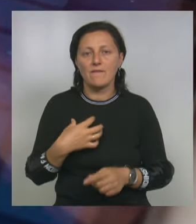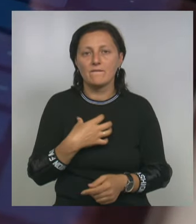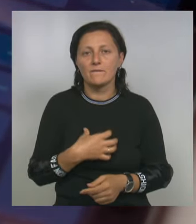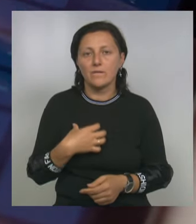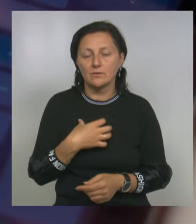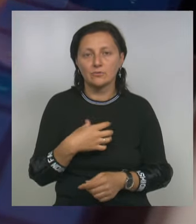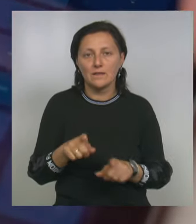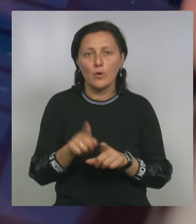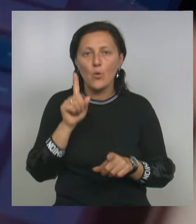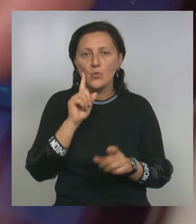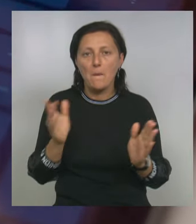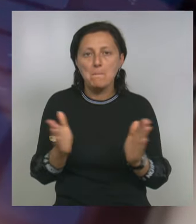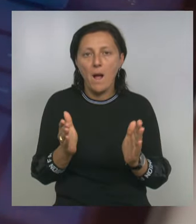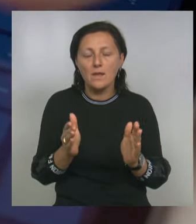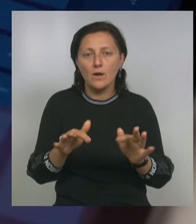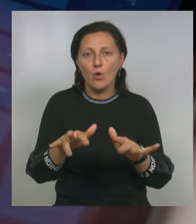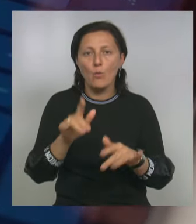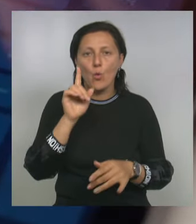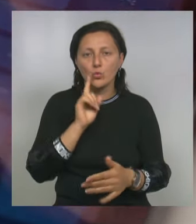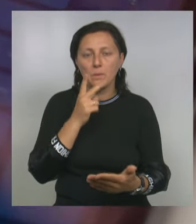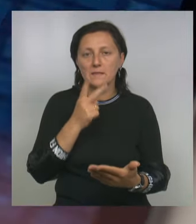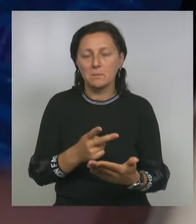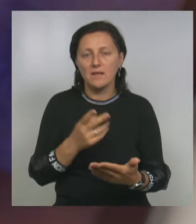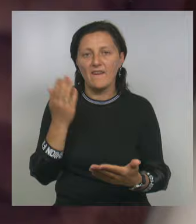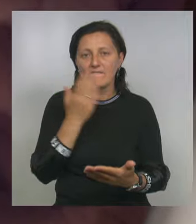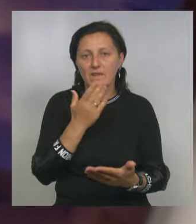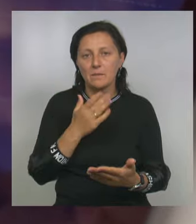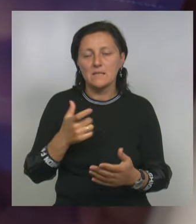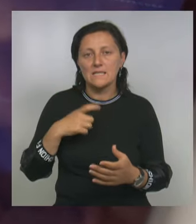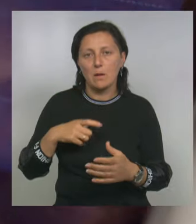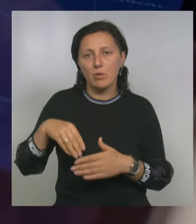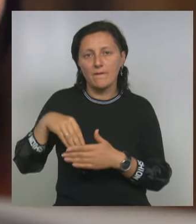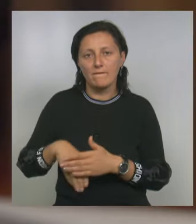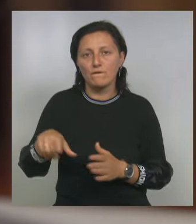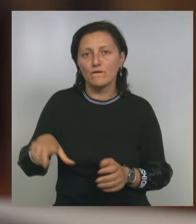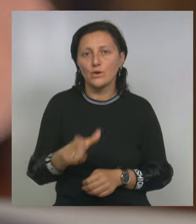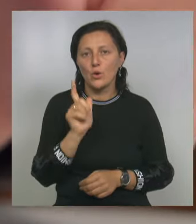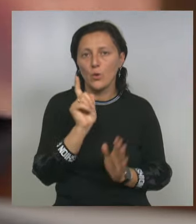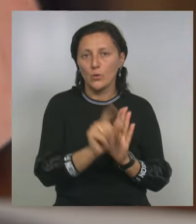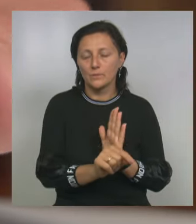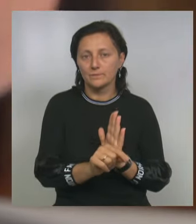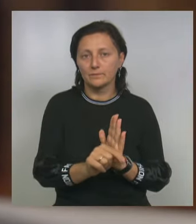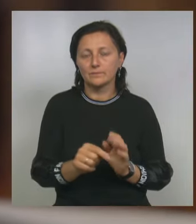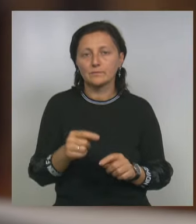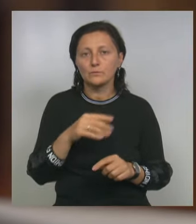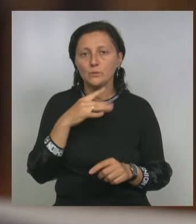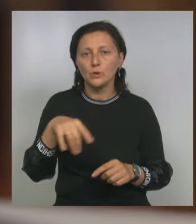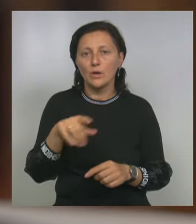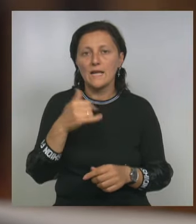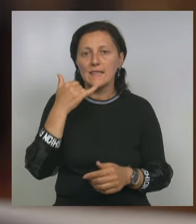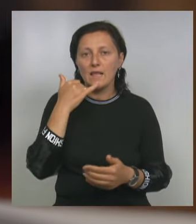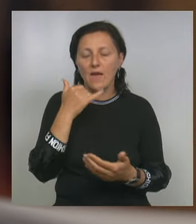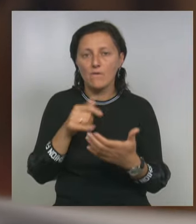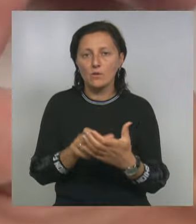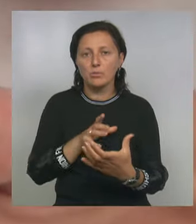таким компактным компьютером сподручнее смотреть фильмы в дороге и читать книги. Долгое время продажи планшетов снижались под давлением смартфонов с широкими дисплеями,